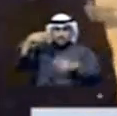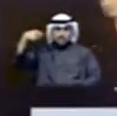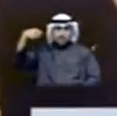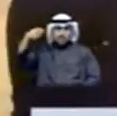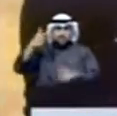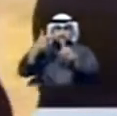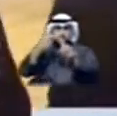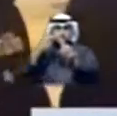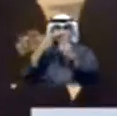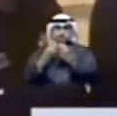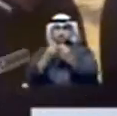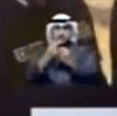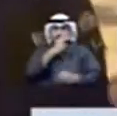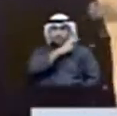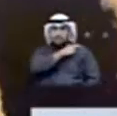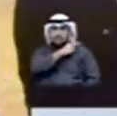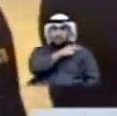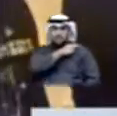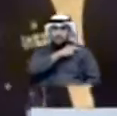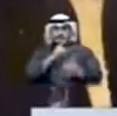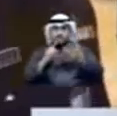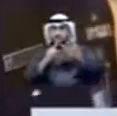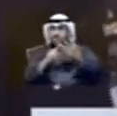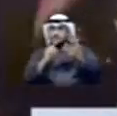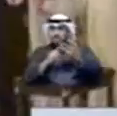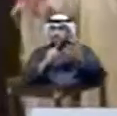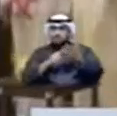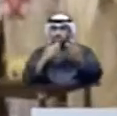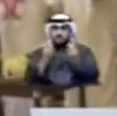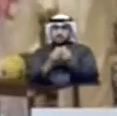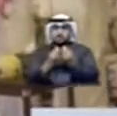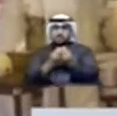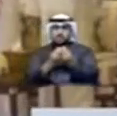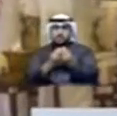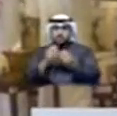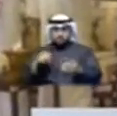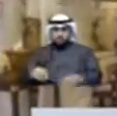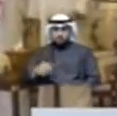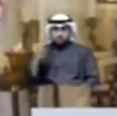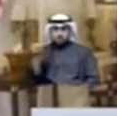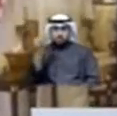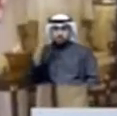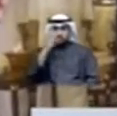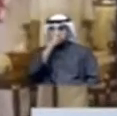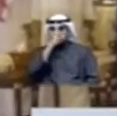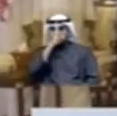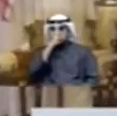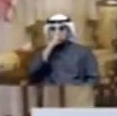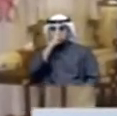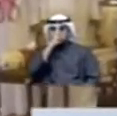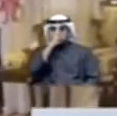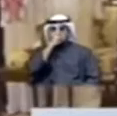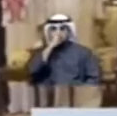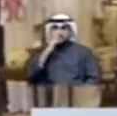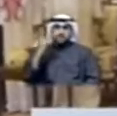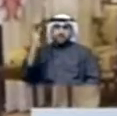الفهد ووكلاء وزارة الداخلية المساعدون والقيادات الأمنية، جرت صباح اليوم الاثنين الموافق